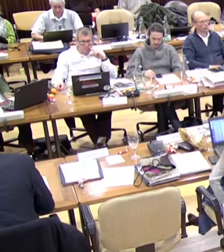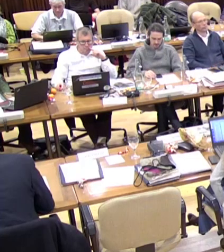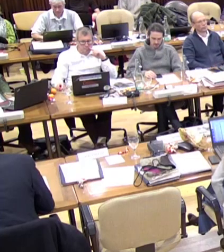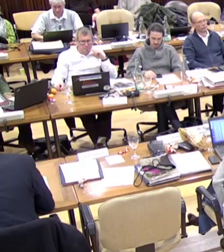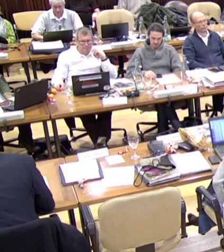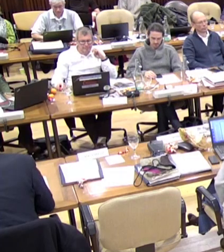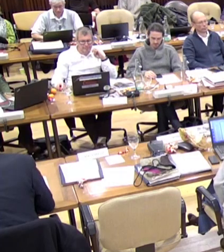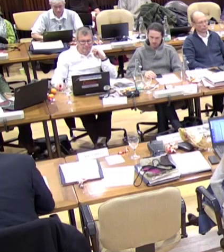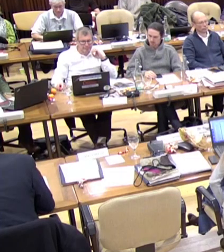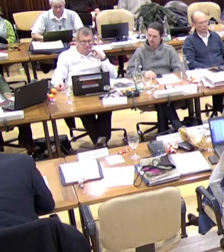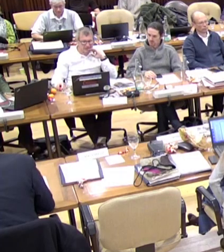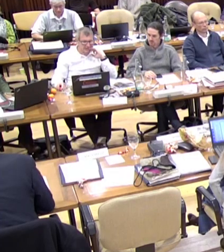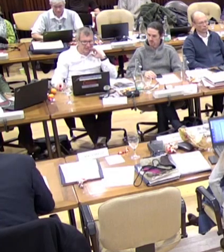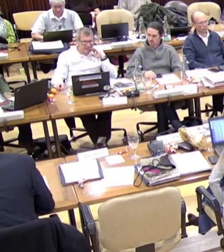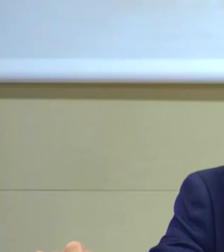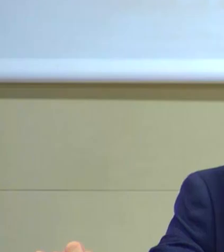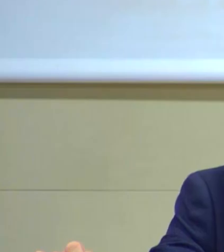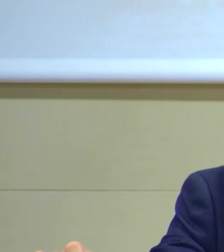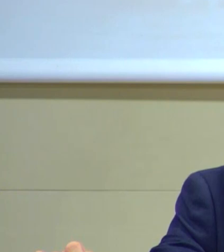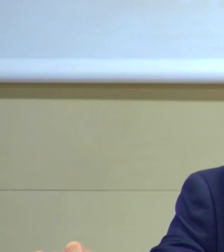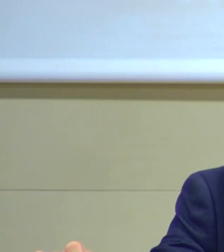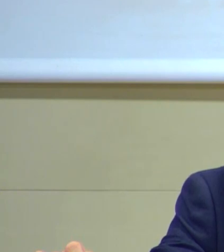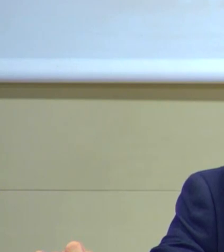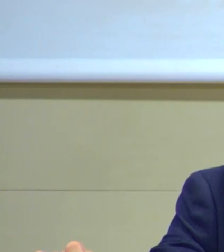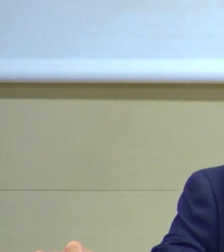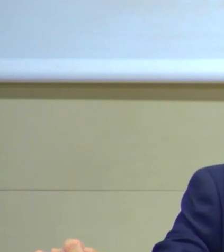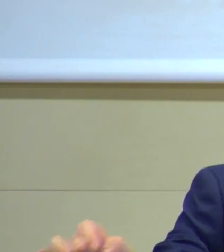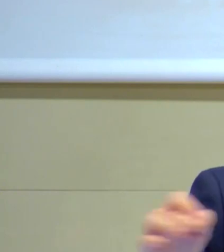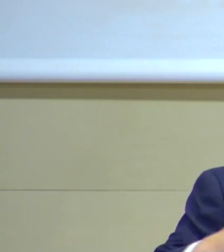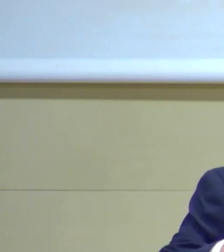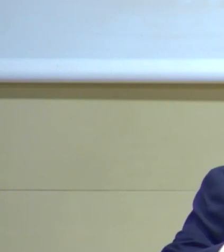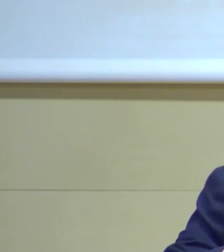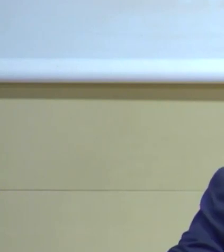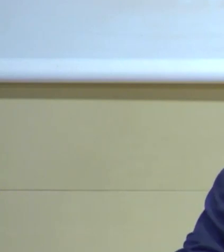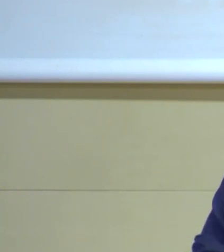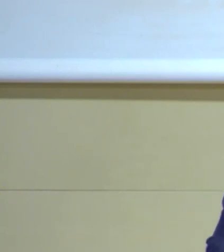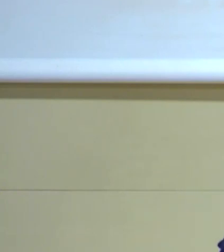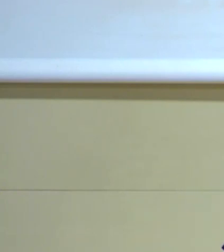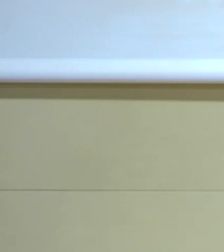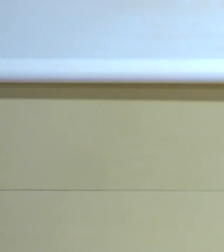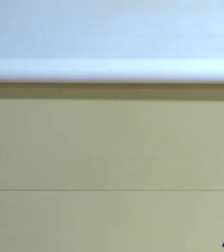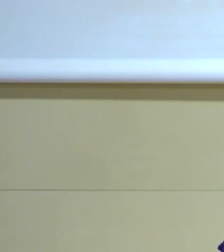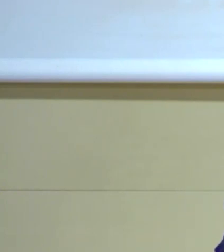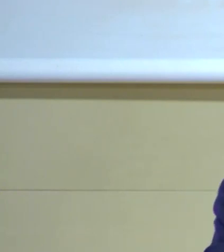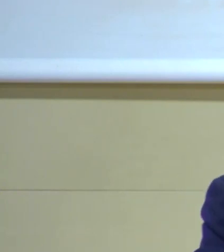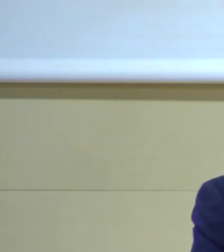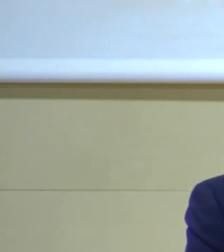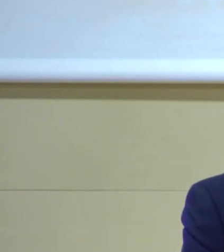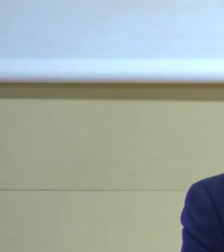rp va j'ai qui votent contre qui vote pour donc unanimité